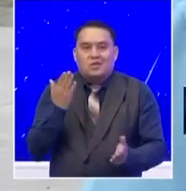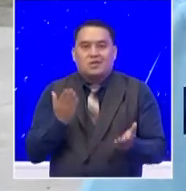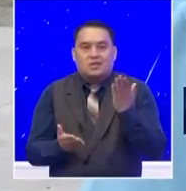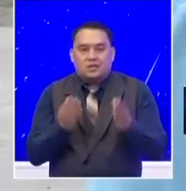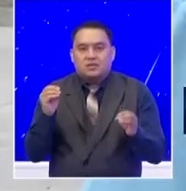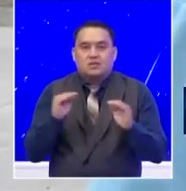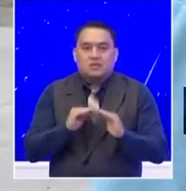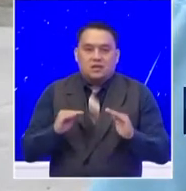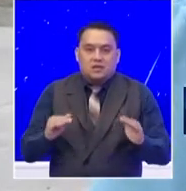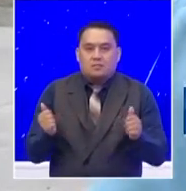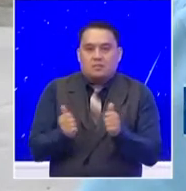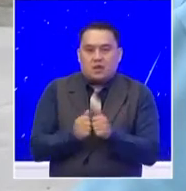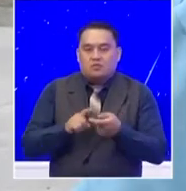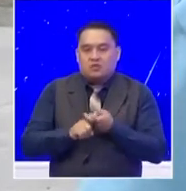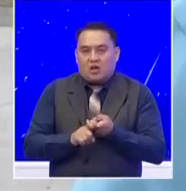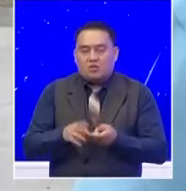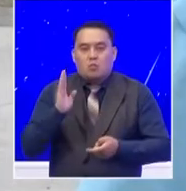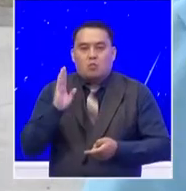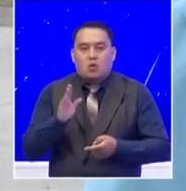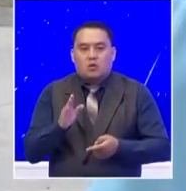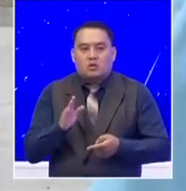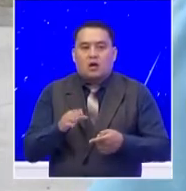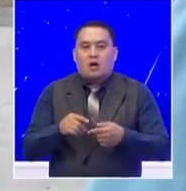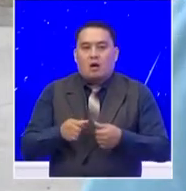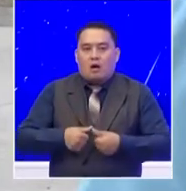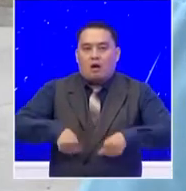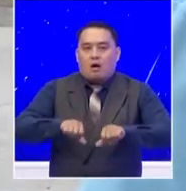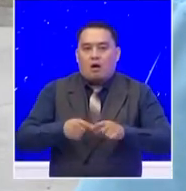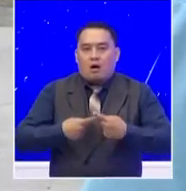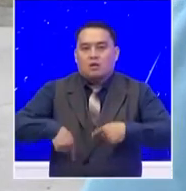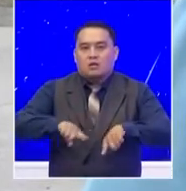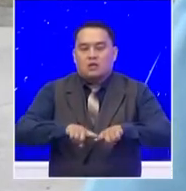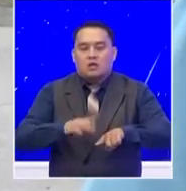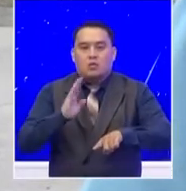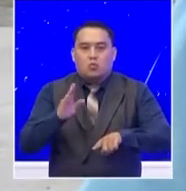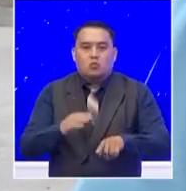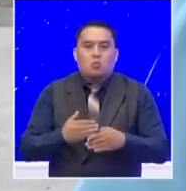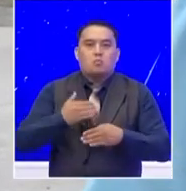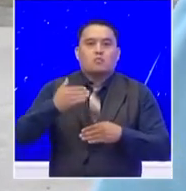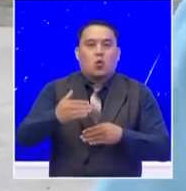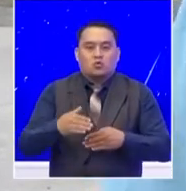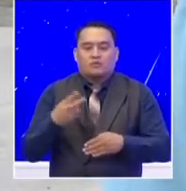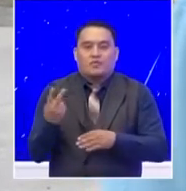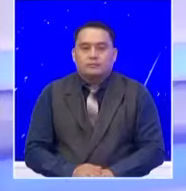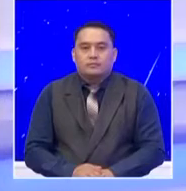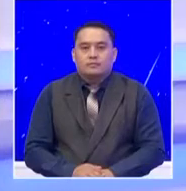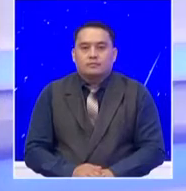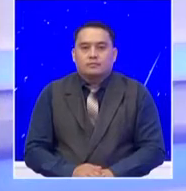из числа близких контактов, для них будет отдельная группа, они будут отдельную группу позже, тоже вторым потоком